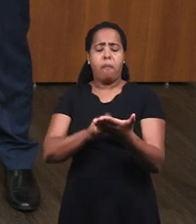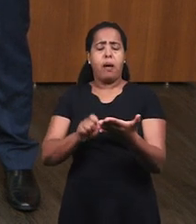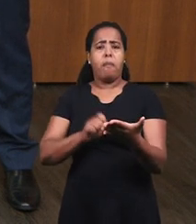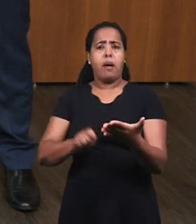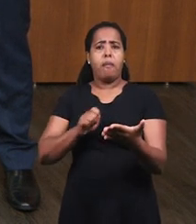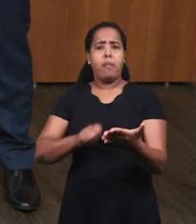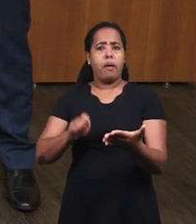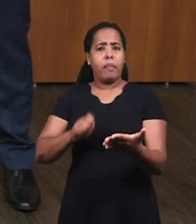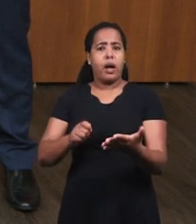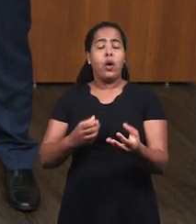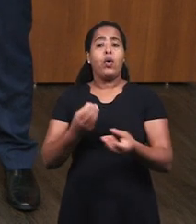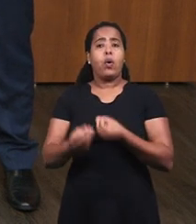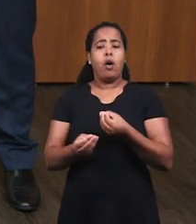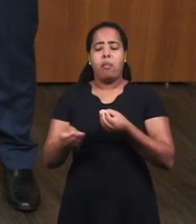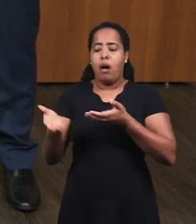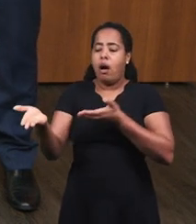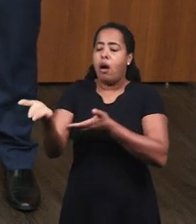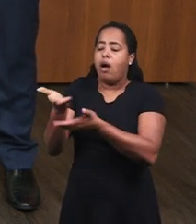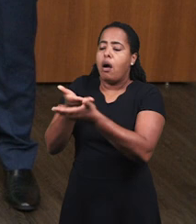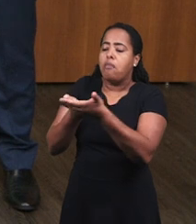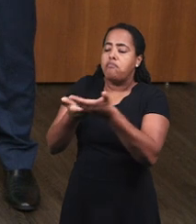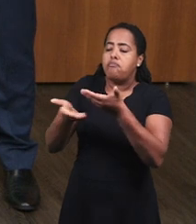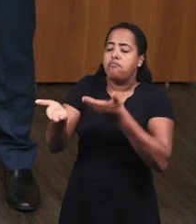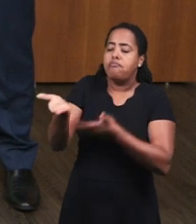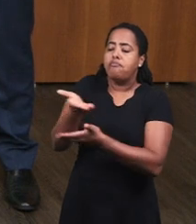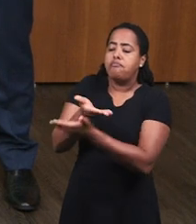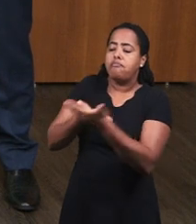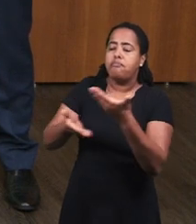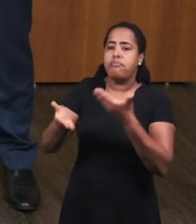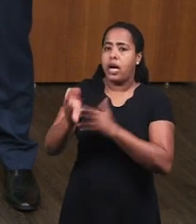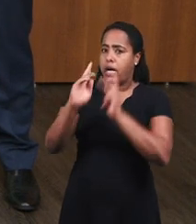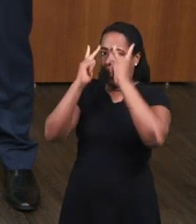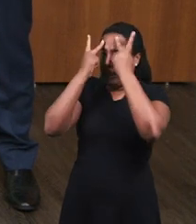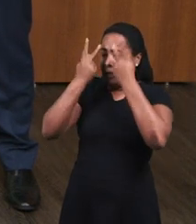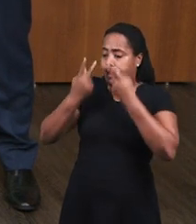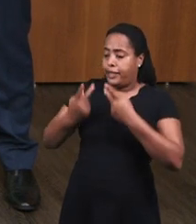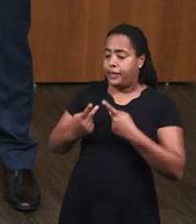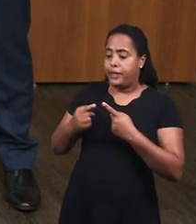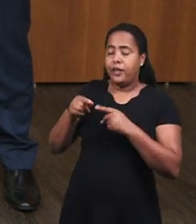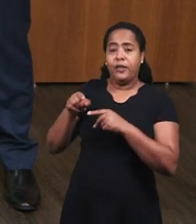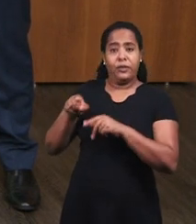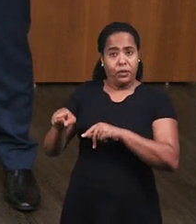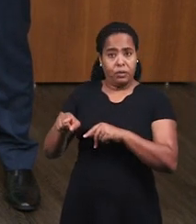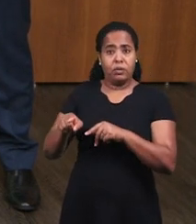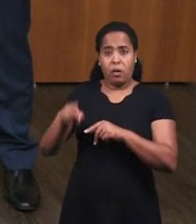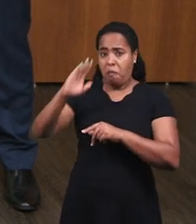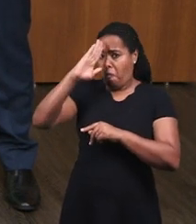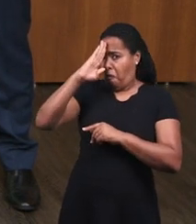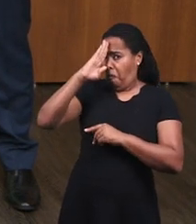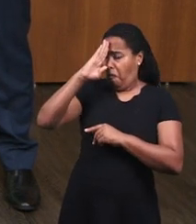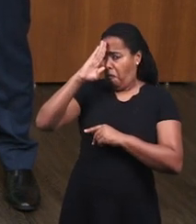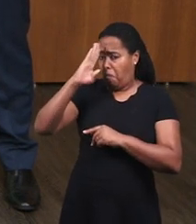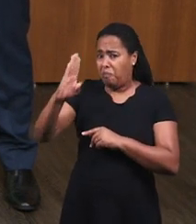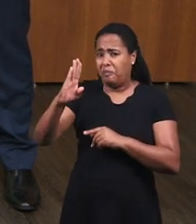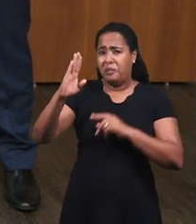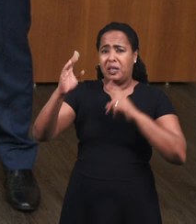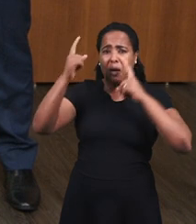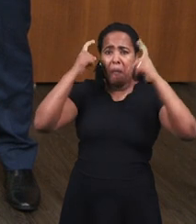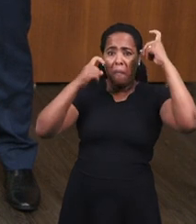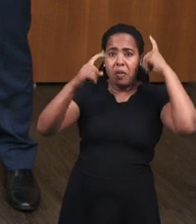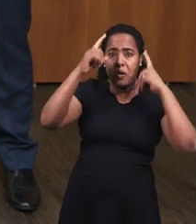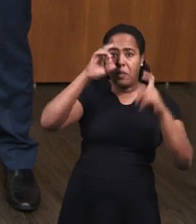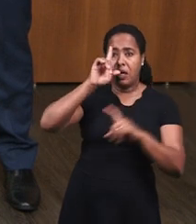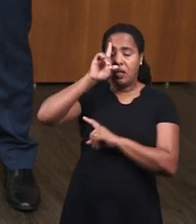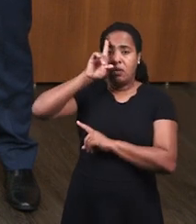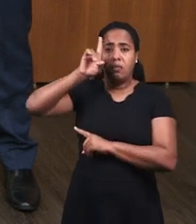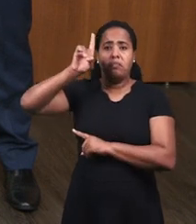une histoire avec la participation de l'homme. L'homme, c'est le centre de la